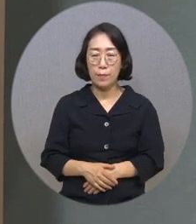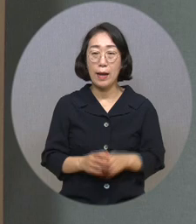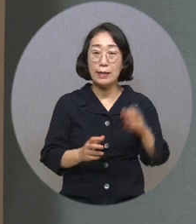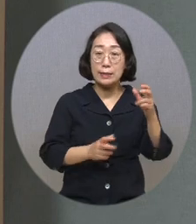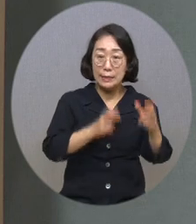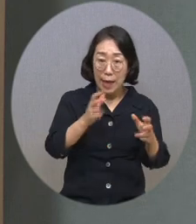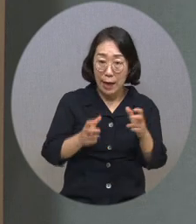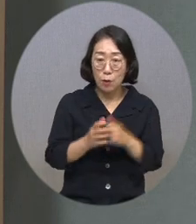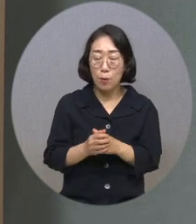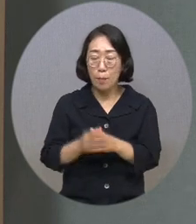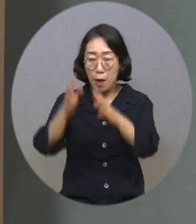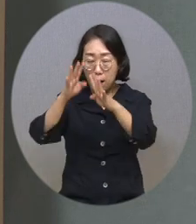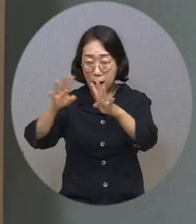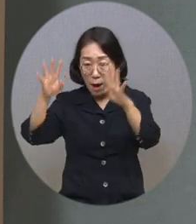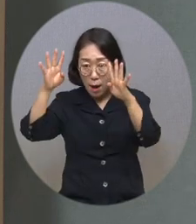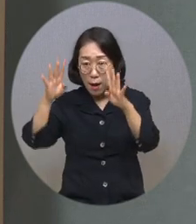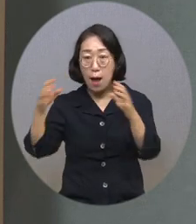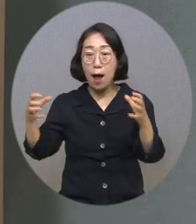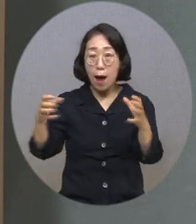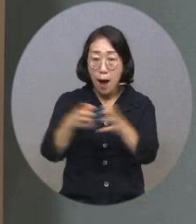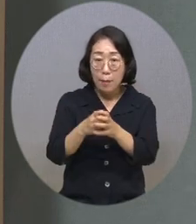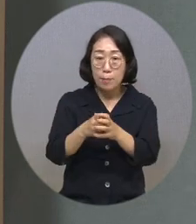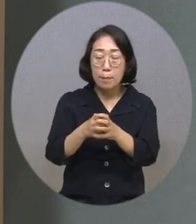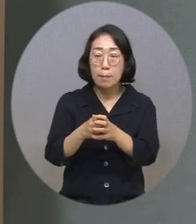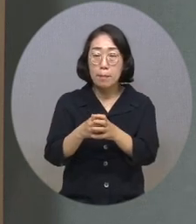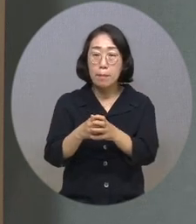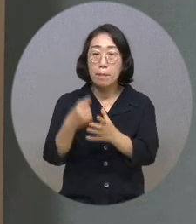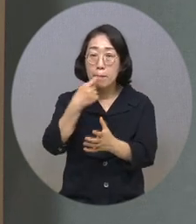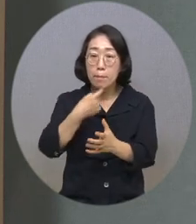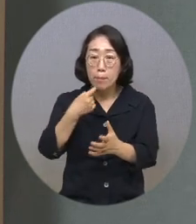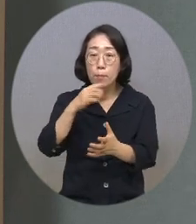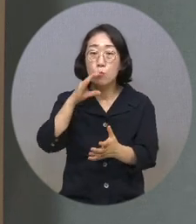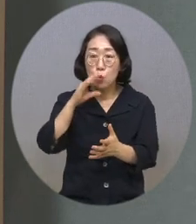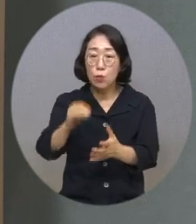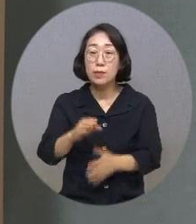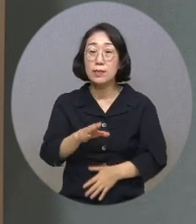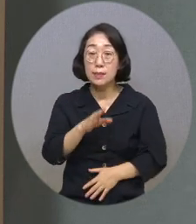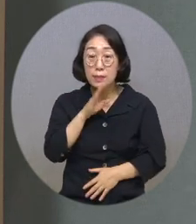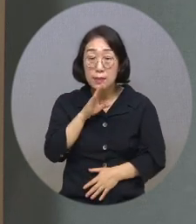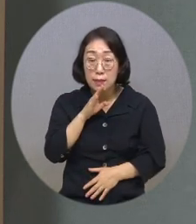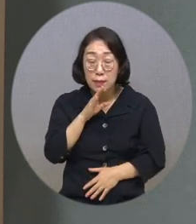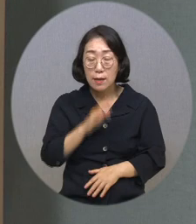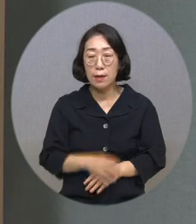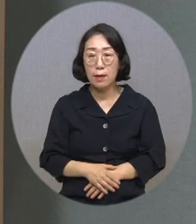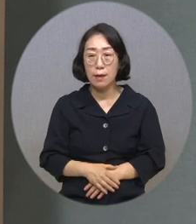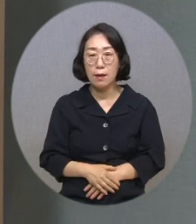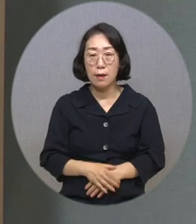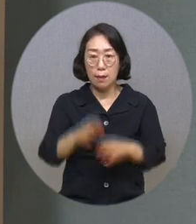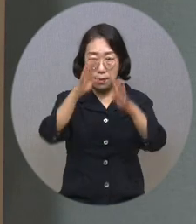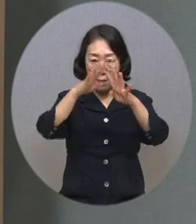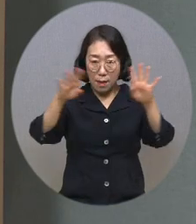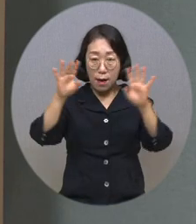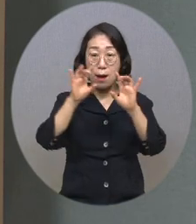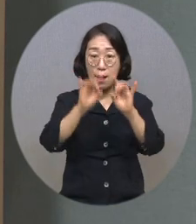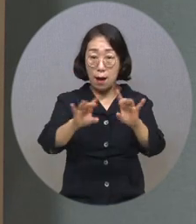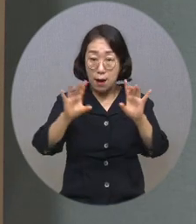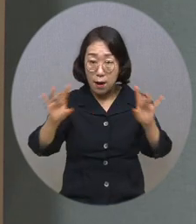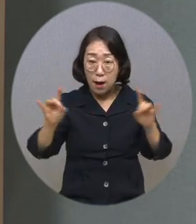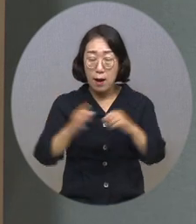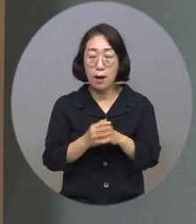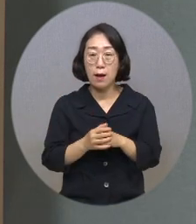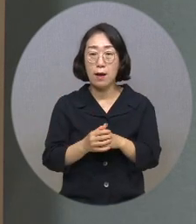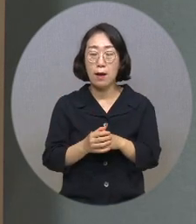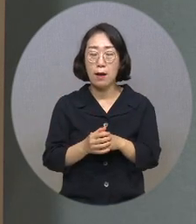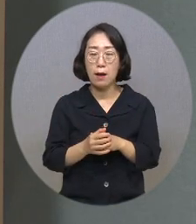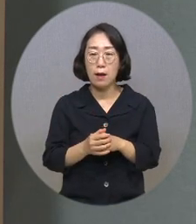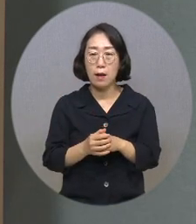산학협동만 말로 산학협동하지 않고 실질적으로 각 대학에 그런 인력을